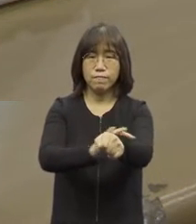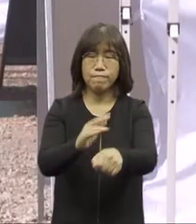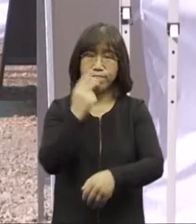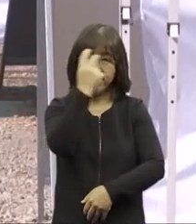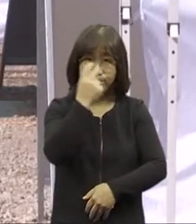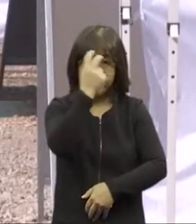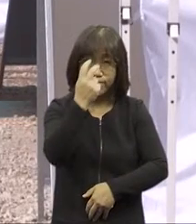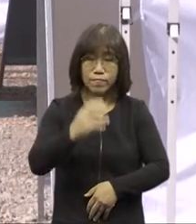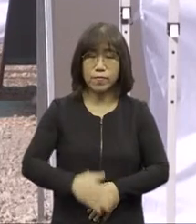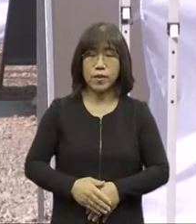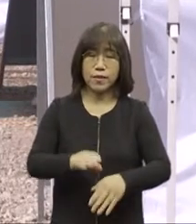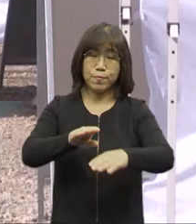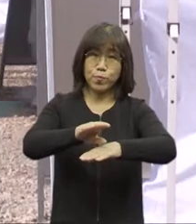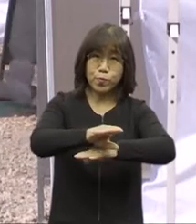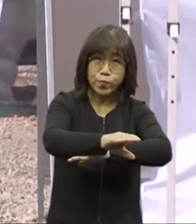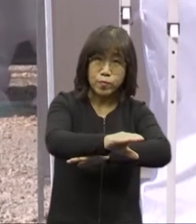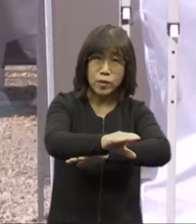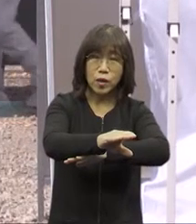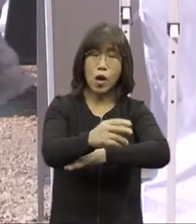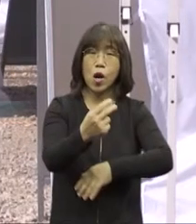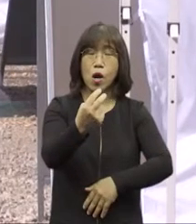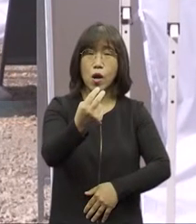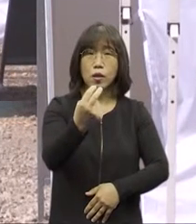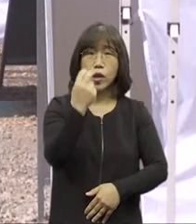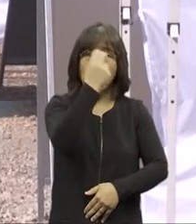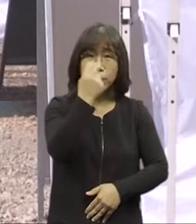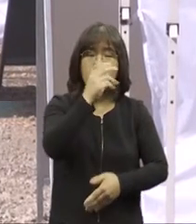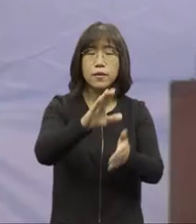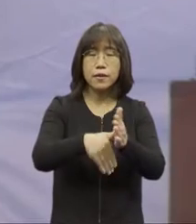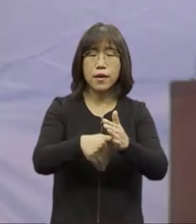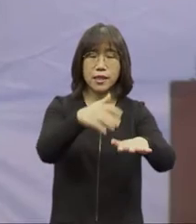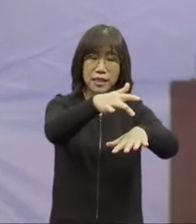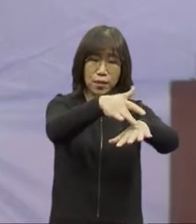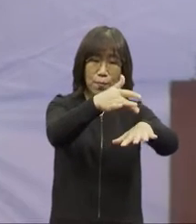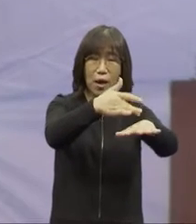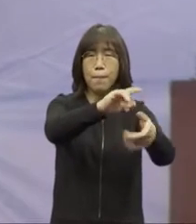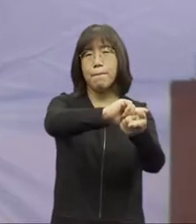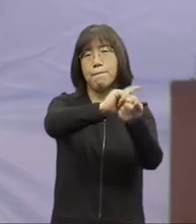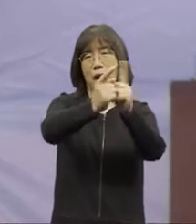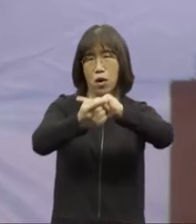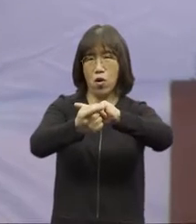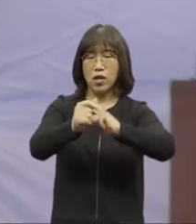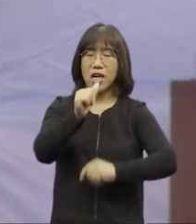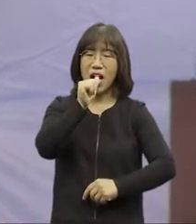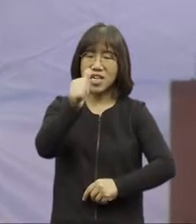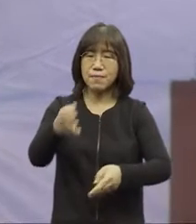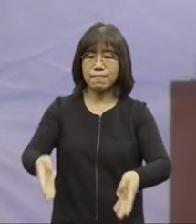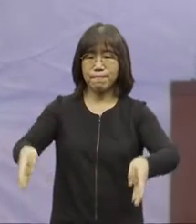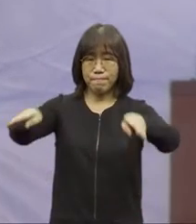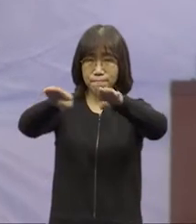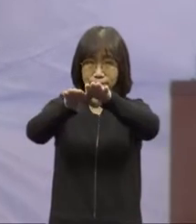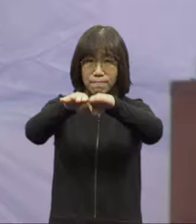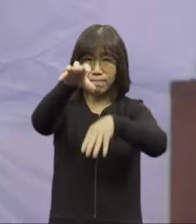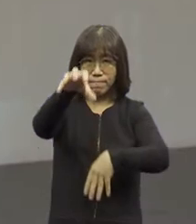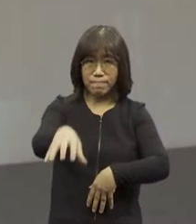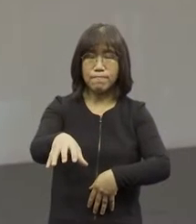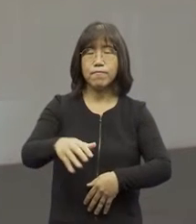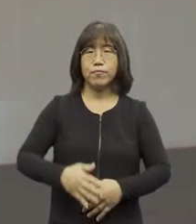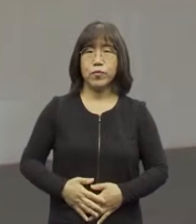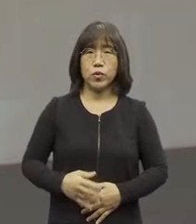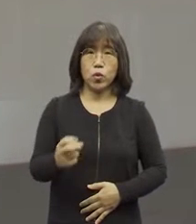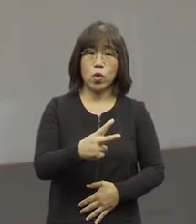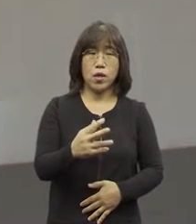드라이브스루 선별진료소를 천막 대신 컨테이너로 변경합니다. 겨울철 집단 감염 발생에 대비하기